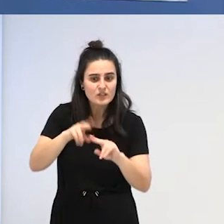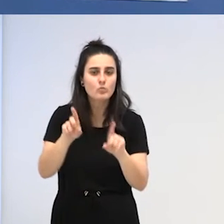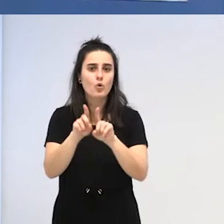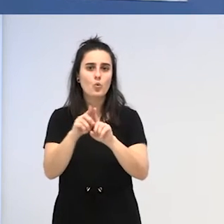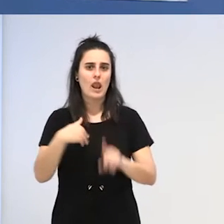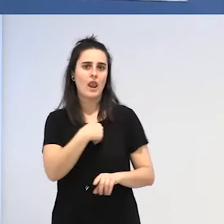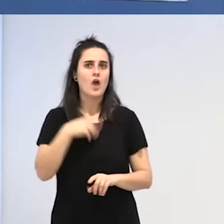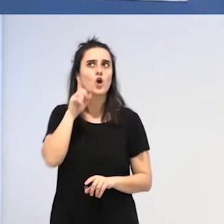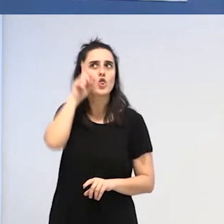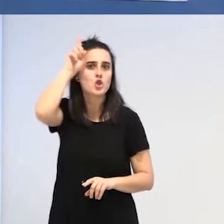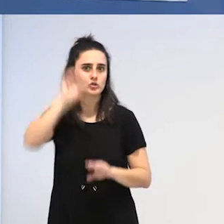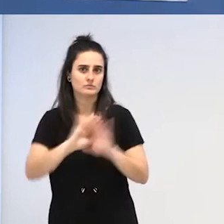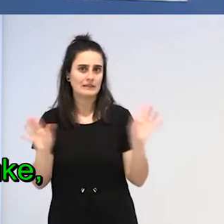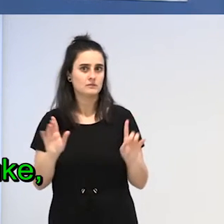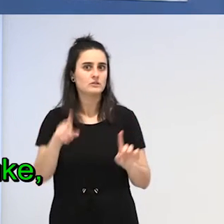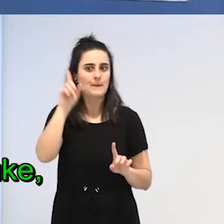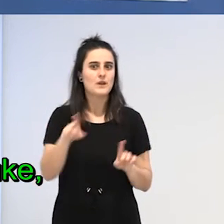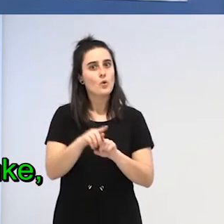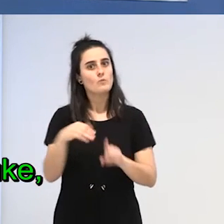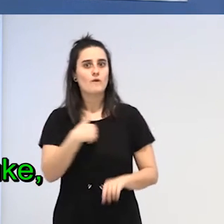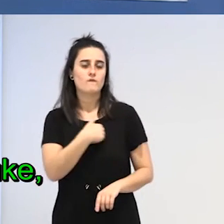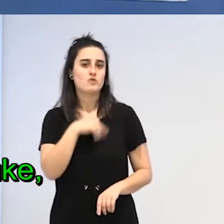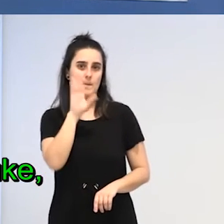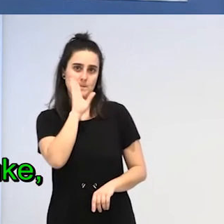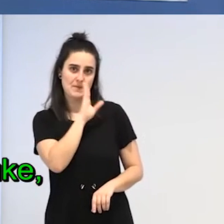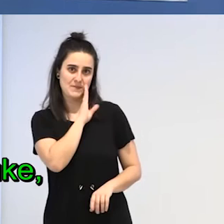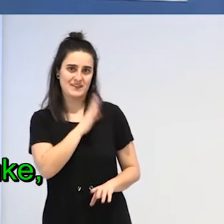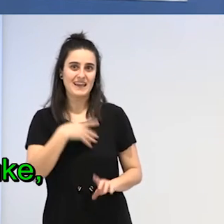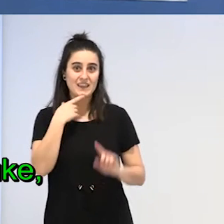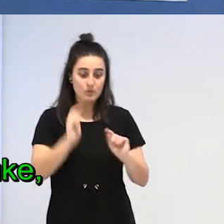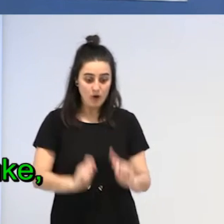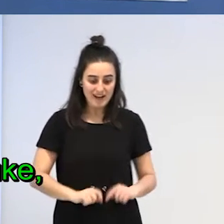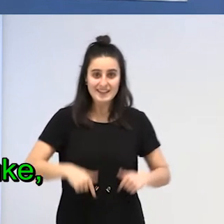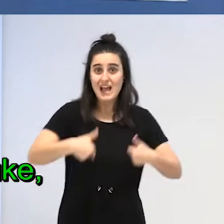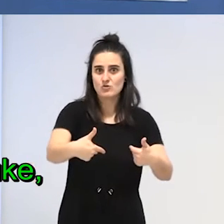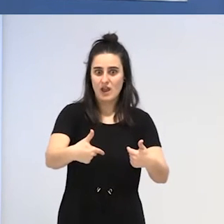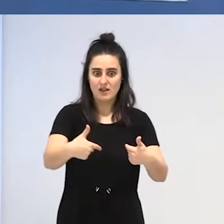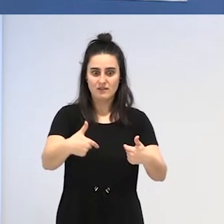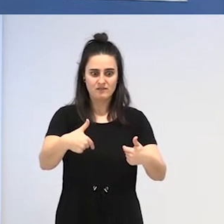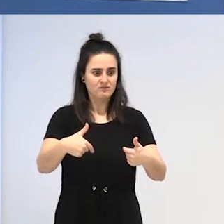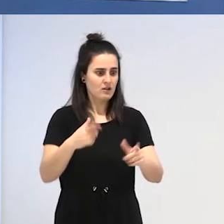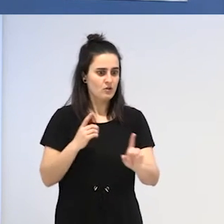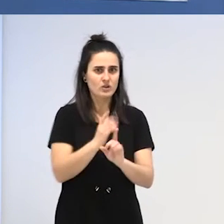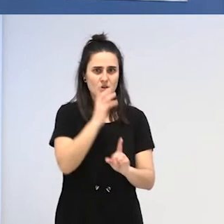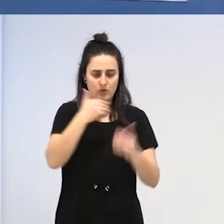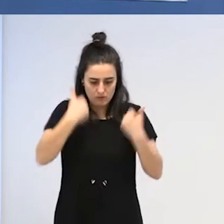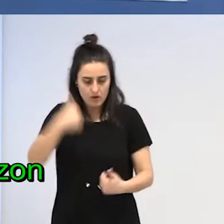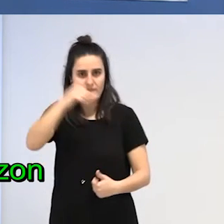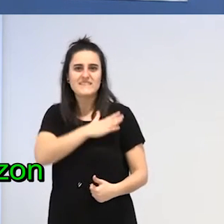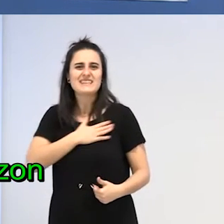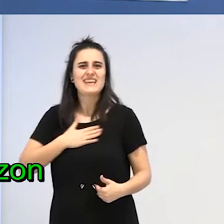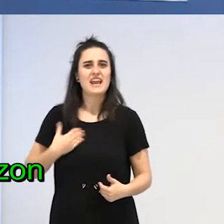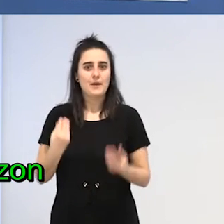baizik eta amarena ere, ez? Naturaren kontra esango genuke bizitza sortu nahi du era artifizial batean.